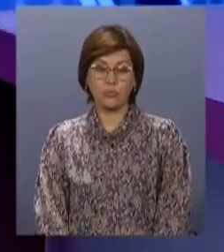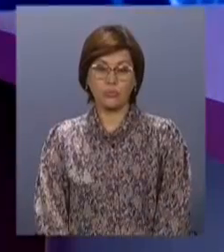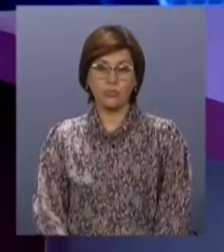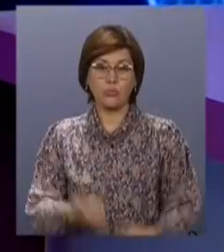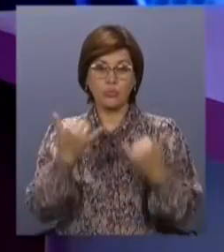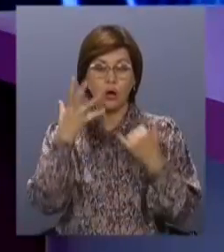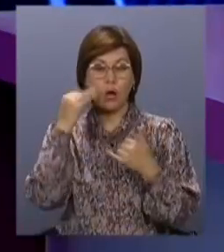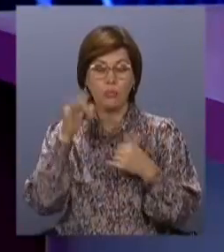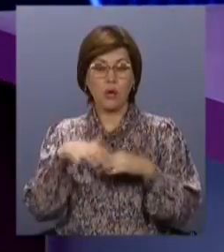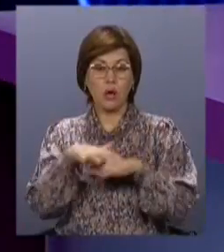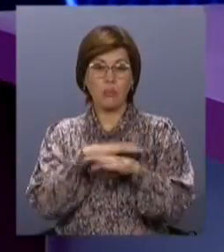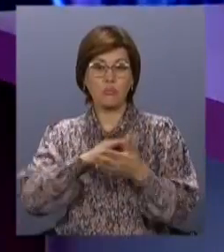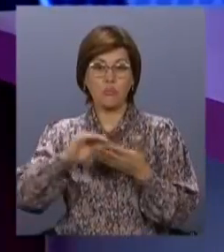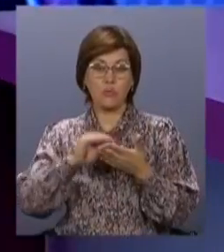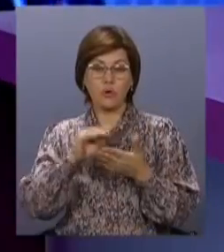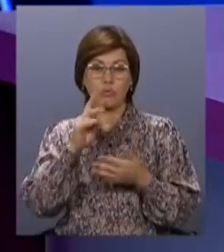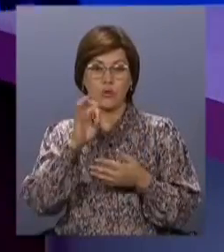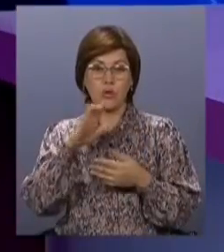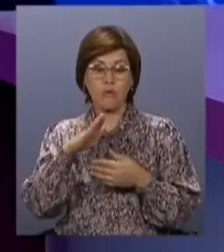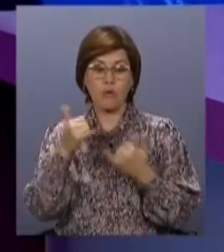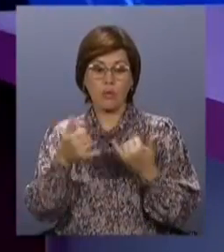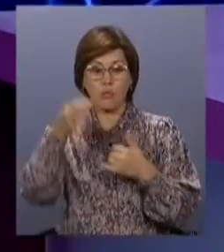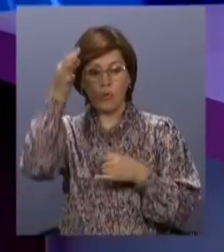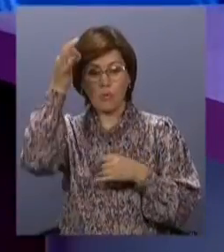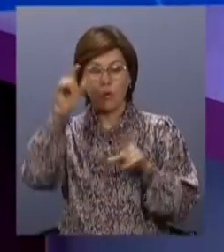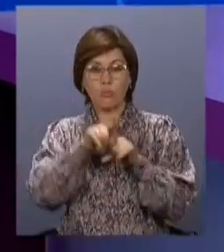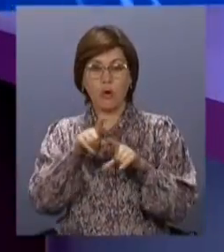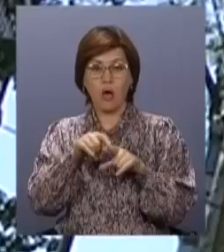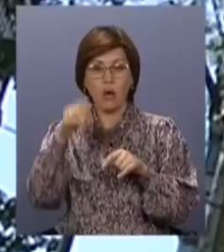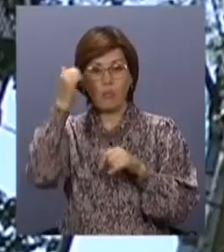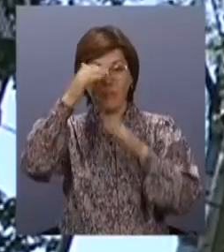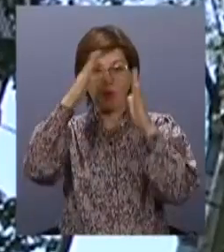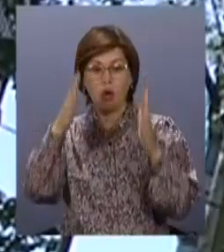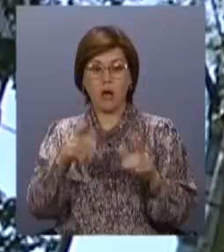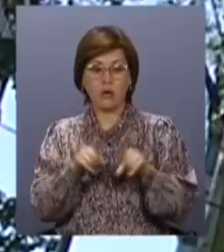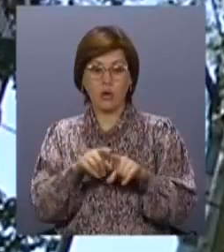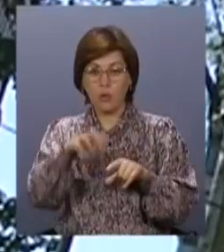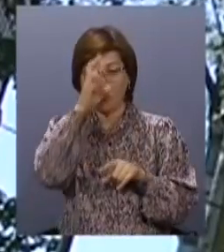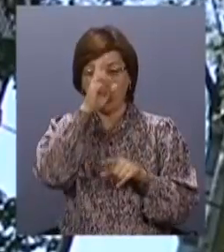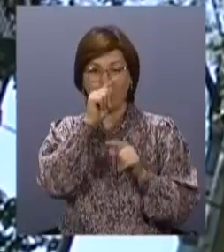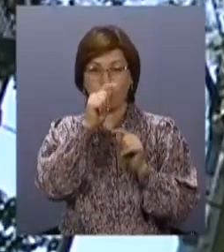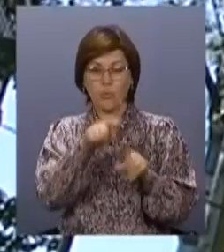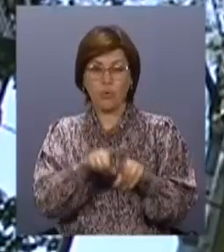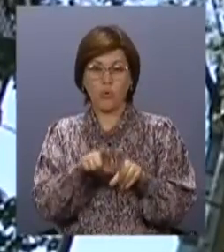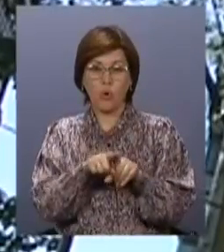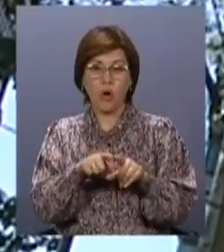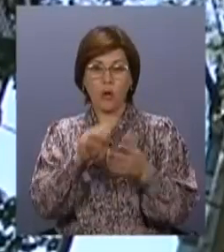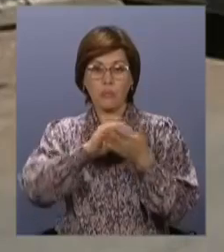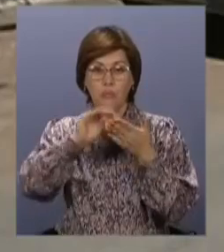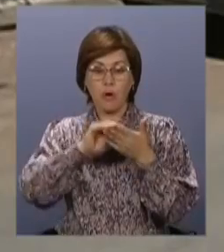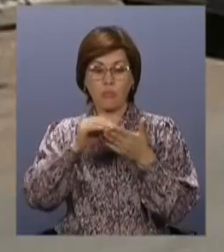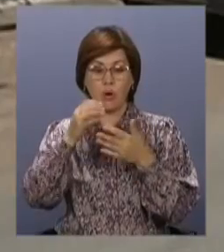Бүгін Алматыда халық жазушысы Сәкен Жүнісовқа ескерткіш тақта ашылды. Мемлекеттік сыйлық иегерінің аты жөні мен суреті